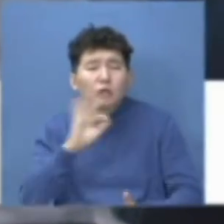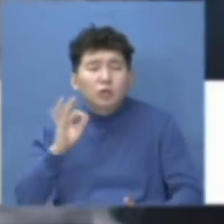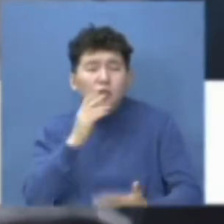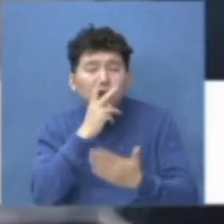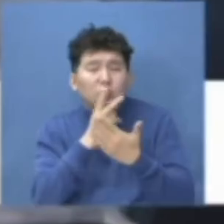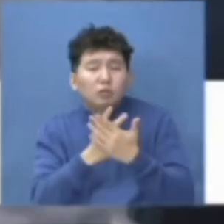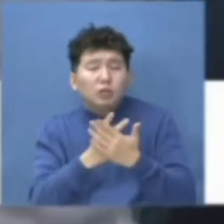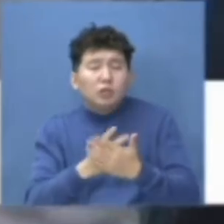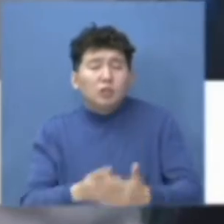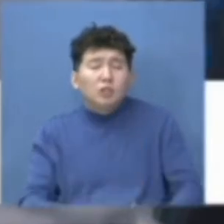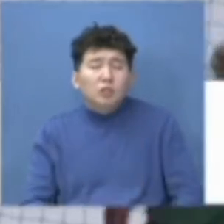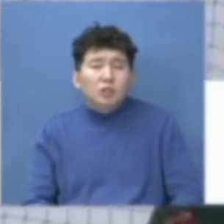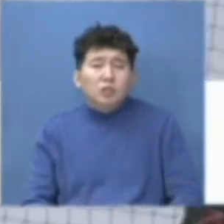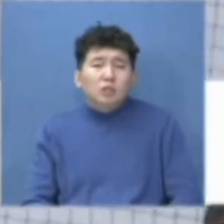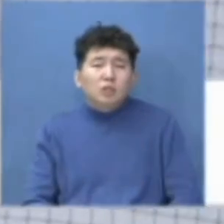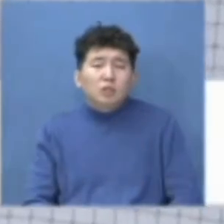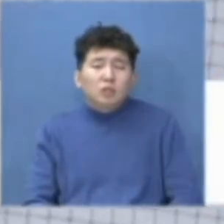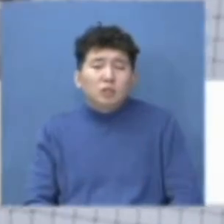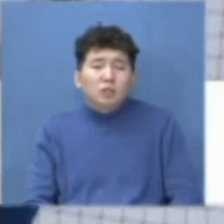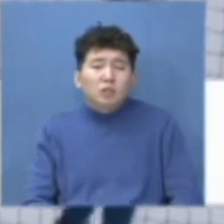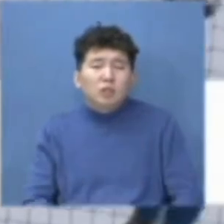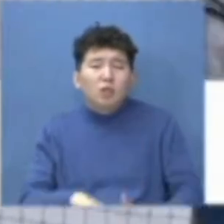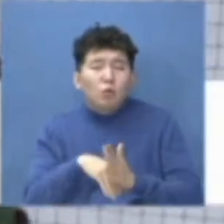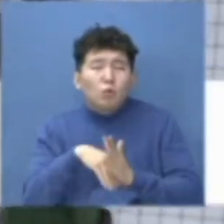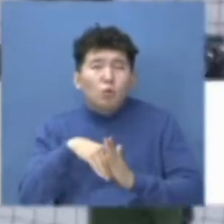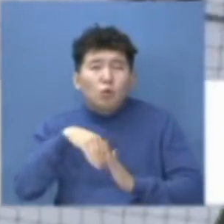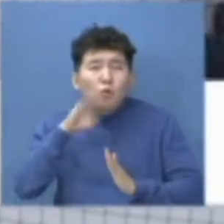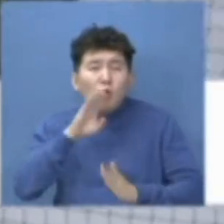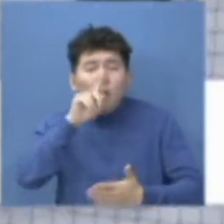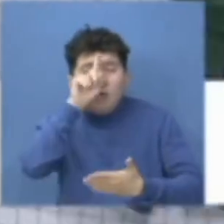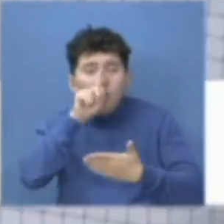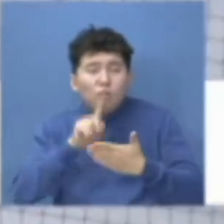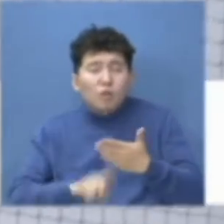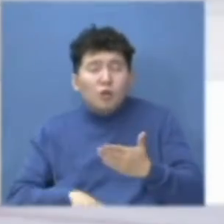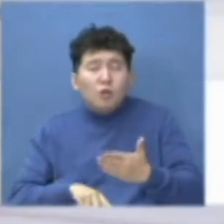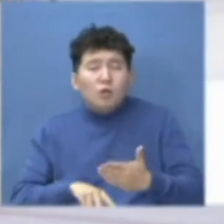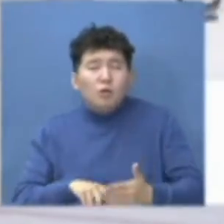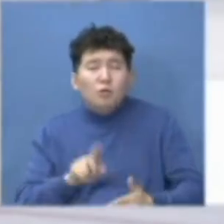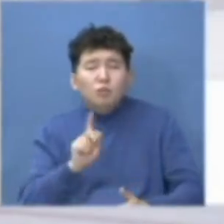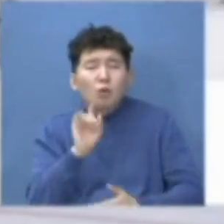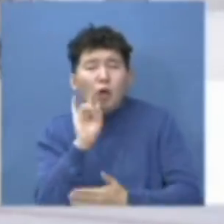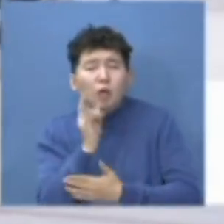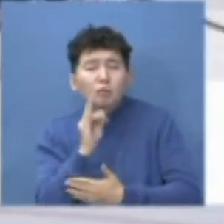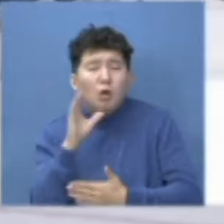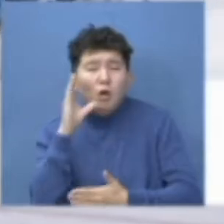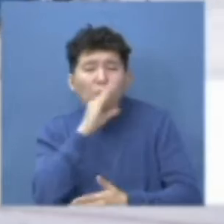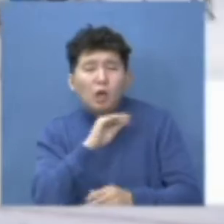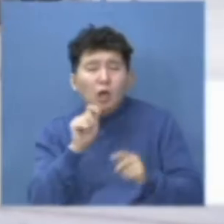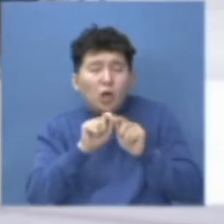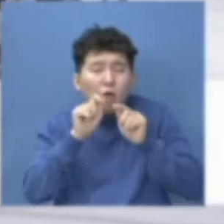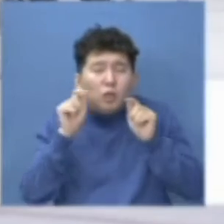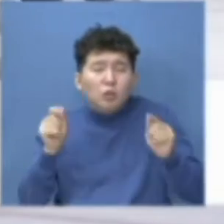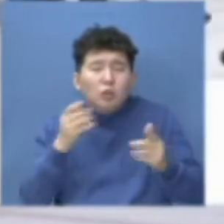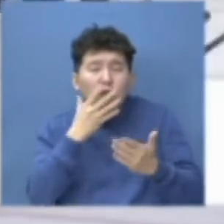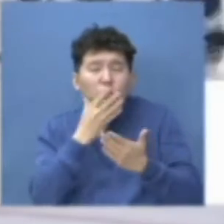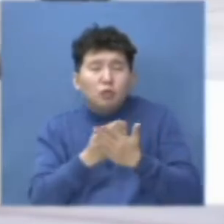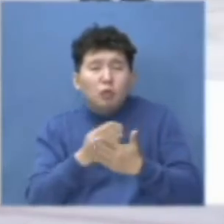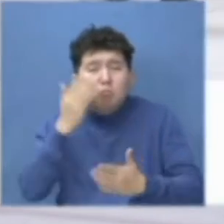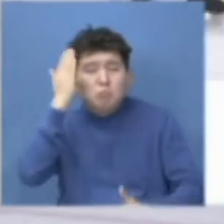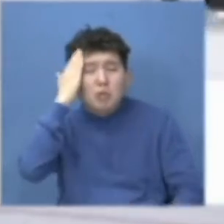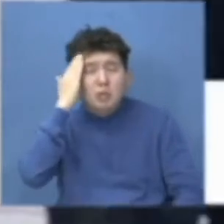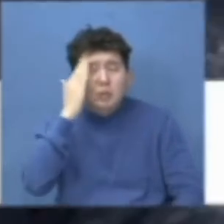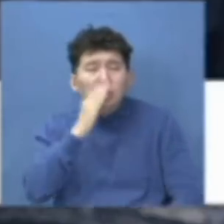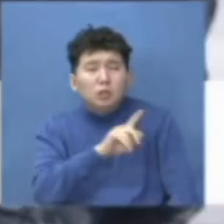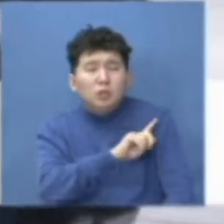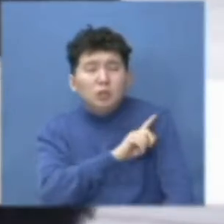жителей областного центра. Ведь успехи региона внушают веру в то, что здесь ребенок сможет раскрыть свой потенциал на полную мощность.